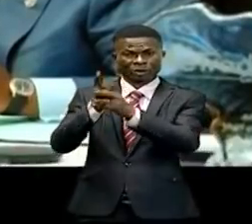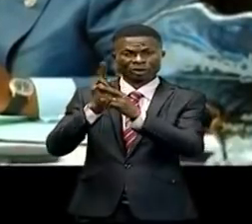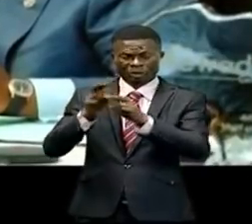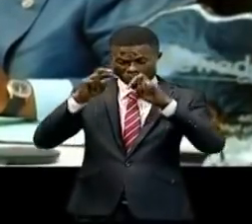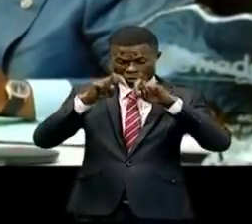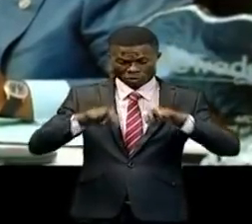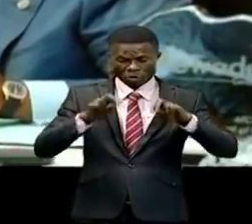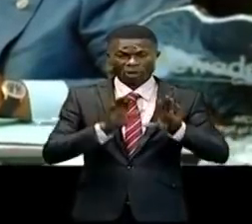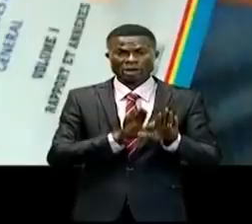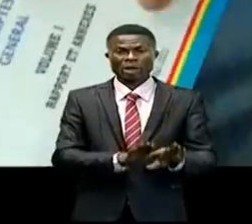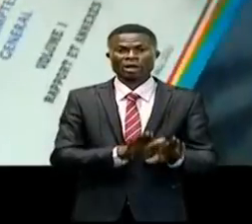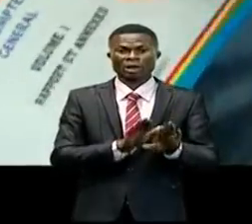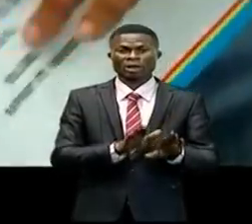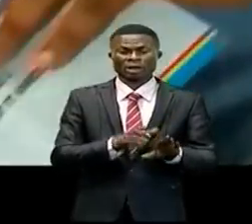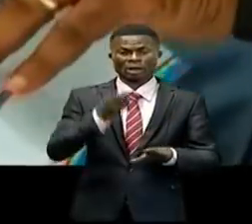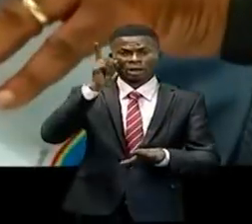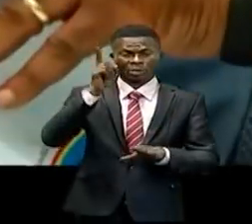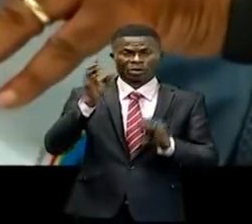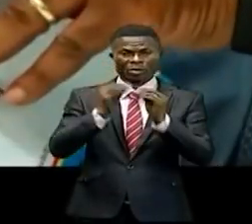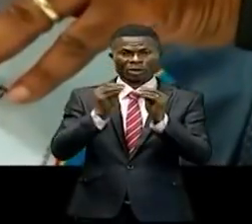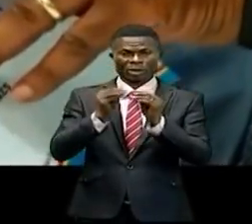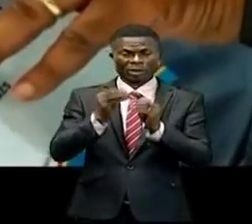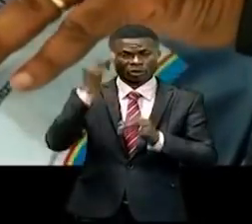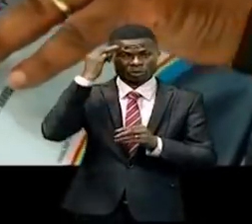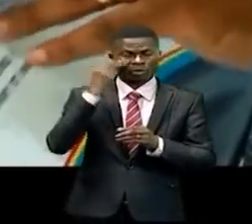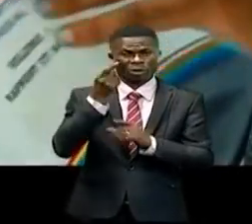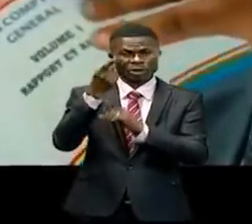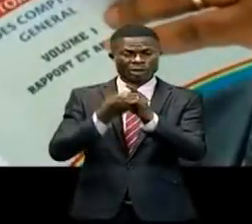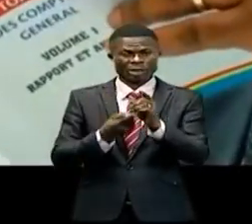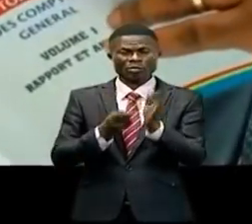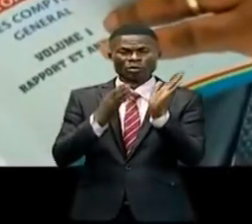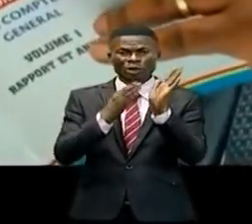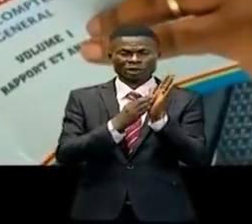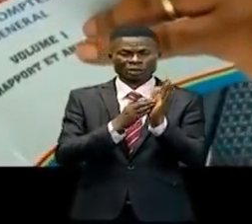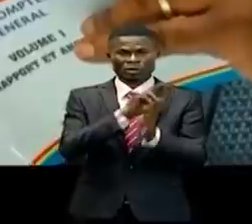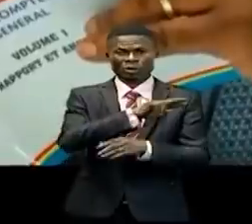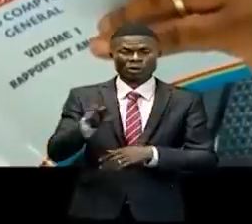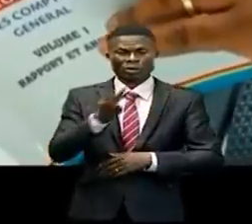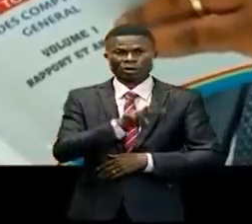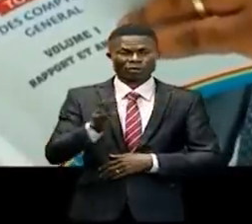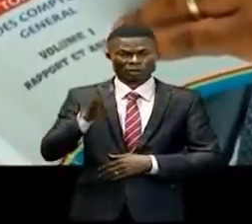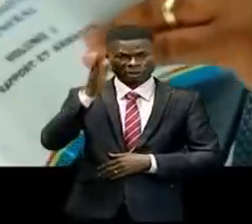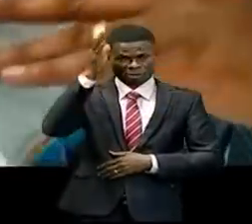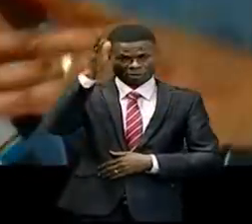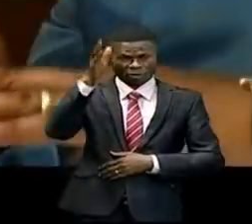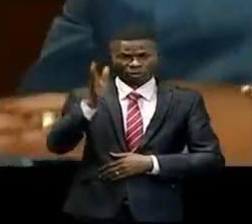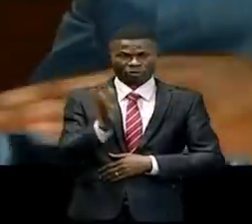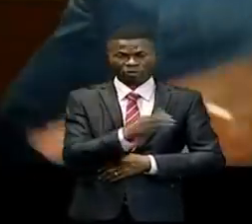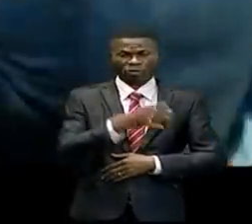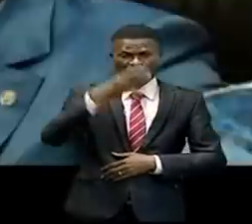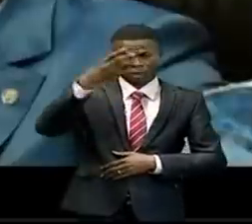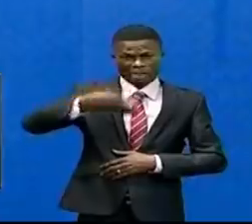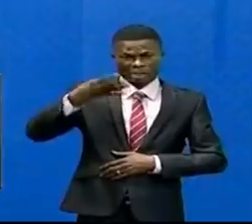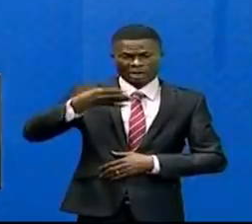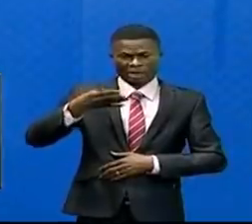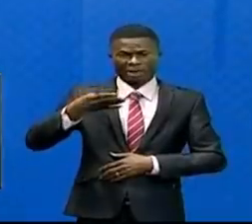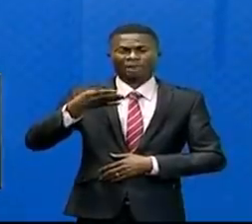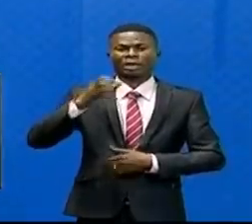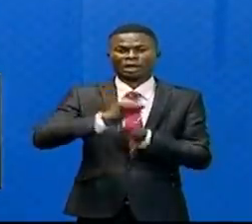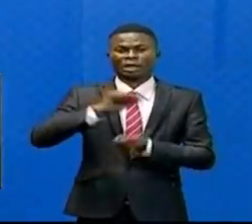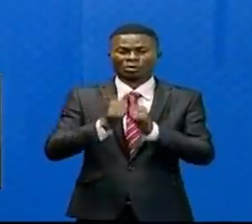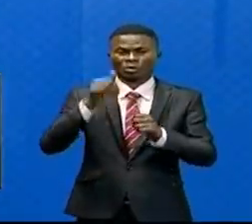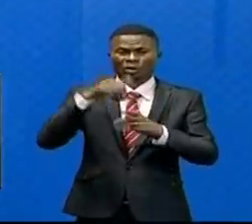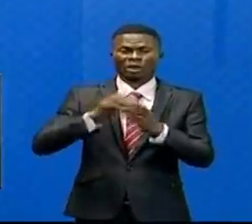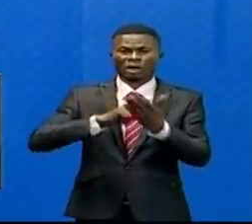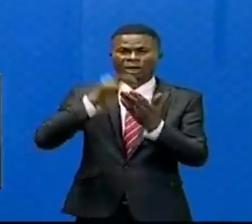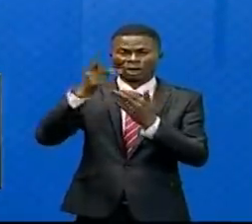est attendu à la première réunion du Conseil des ministres de septembre 2022. Quatre derniers points de la communication du président de